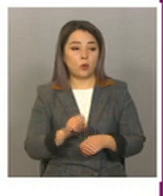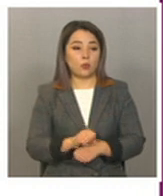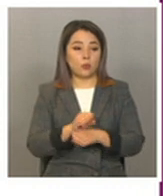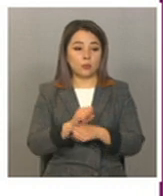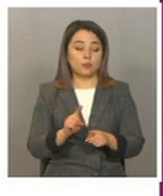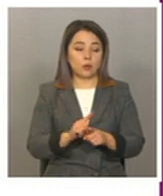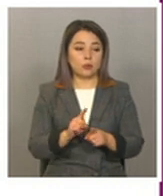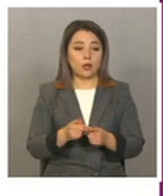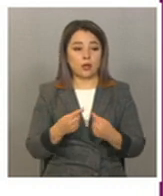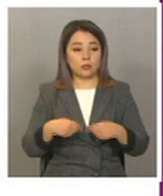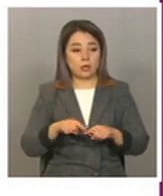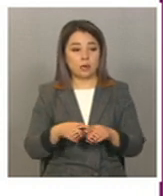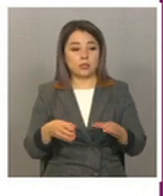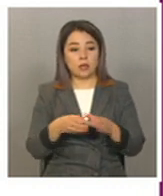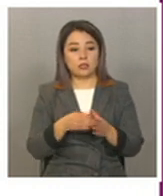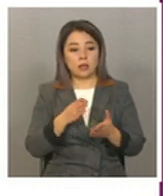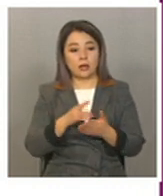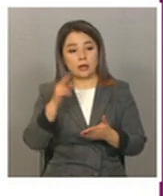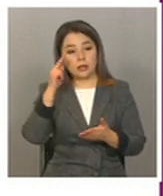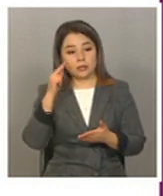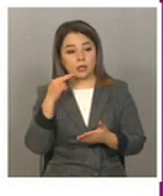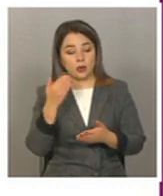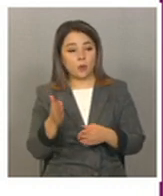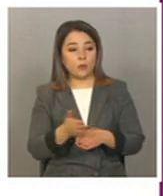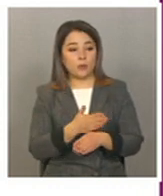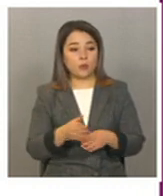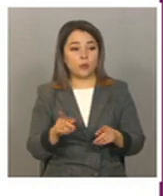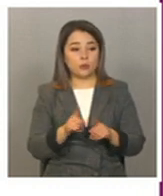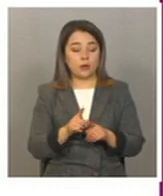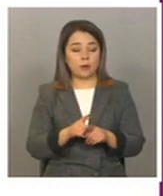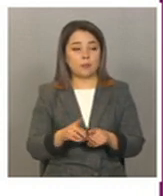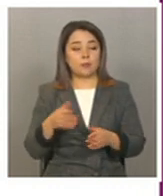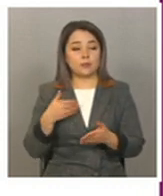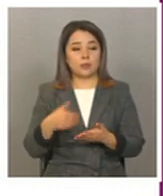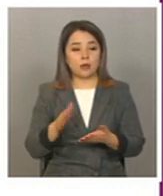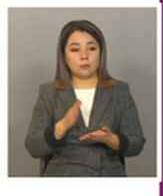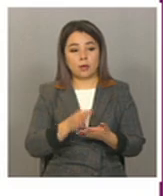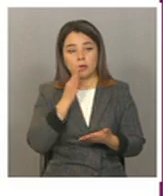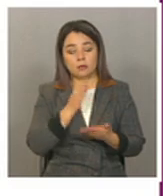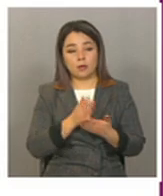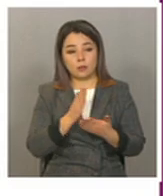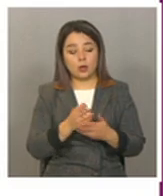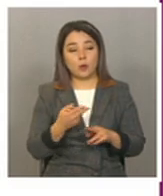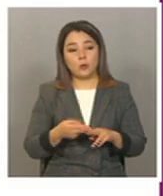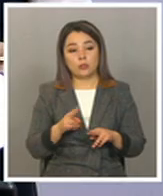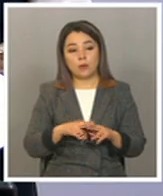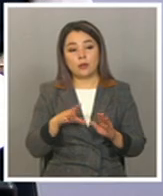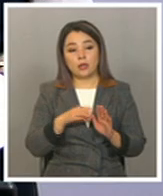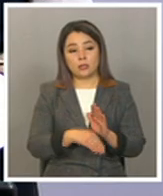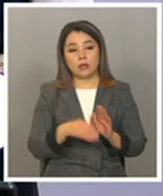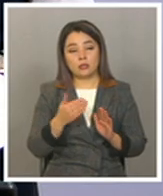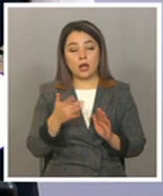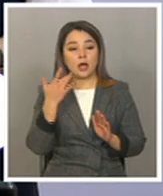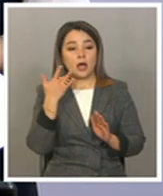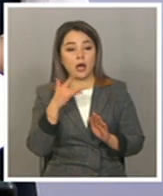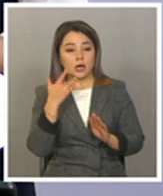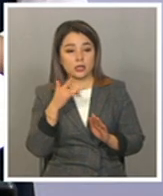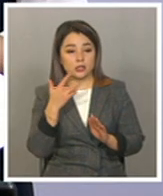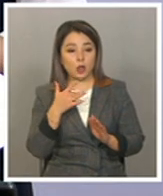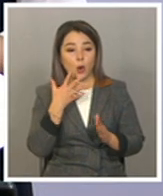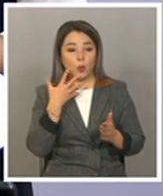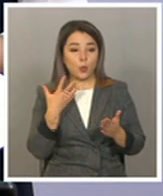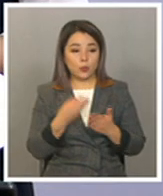отаршыл державалар Қытайды бөлшектеуден бас тарта бастайды. Сонымен қатар АҚШ